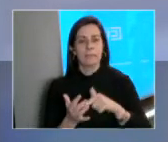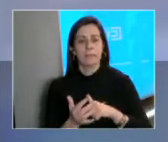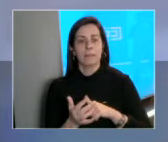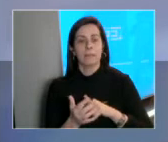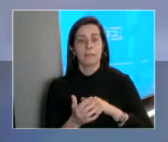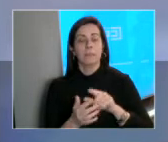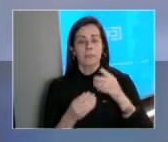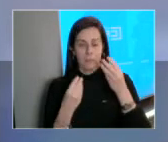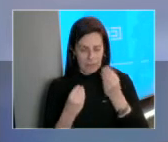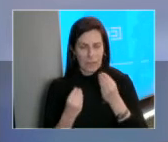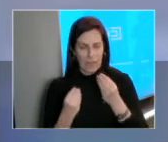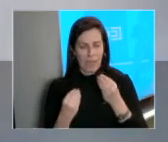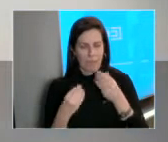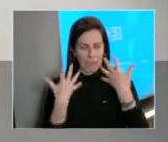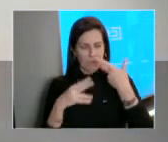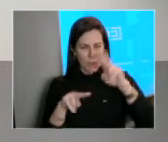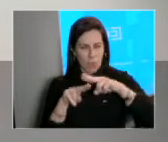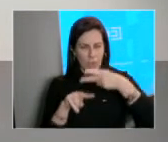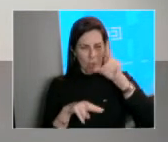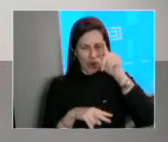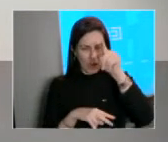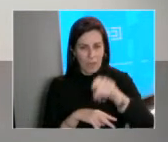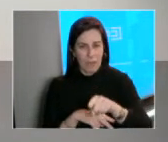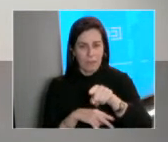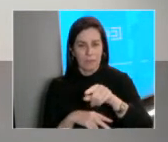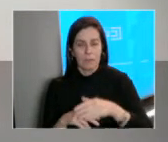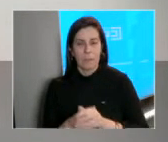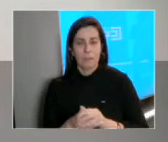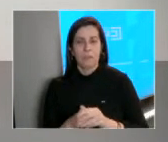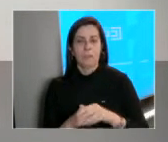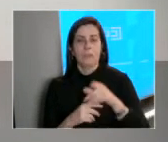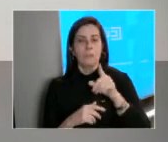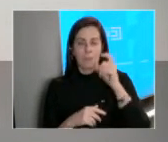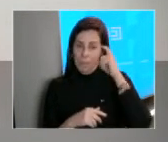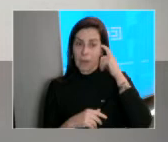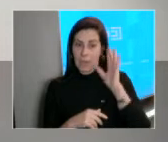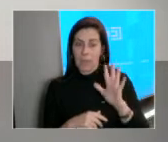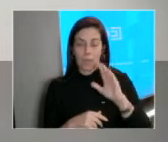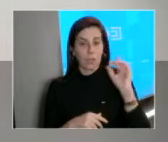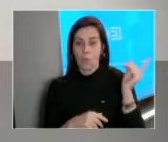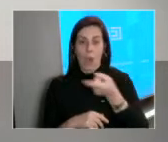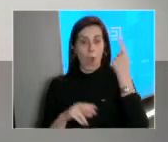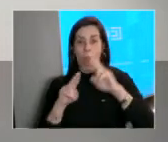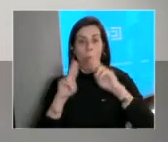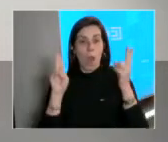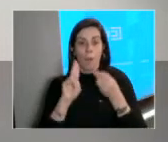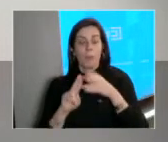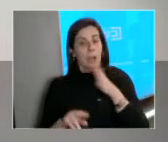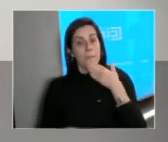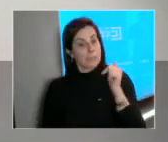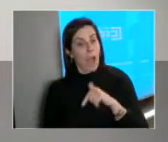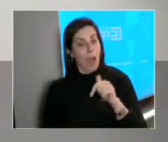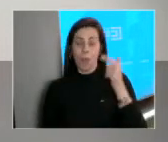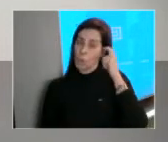מדווח משנגחאי. תכף נרחיב בפרק הכתבות עם הסיפור הזה שמטריד את כל העולם, גם אותנו